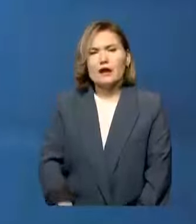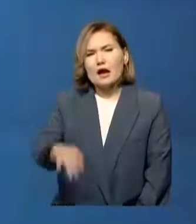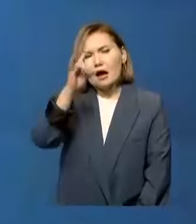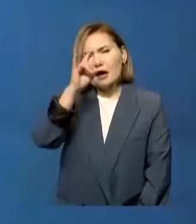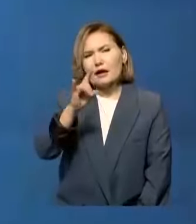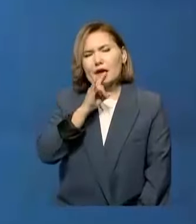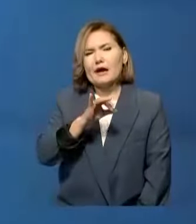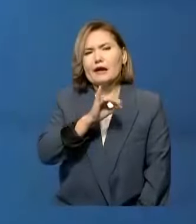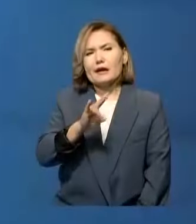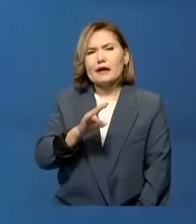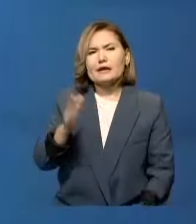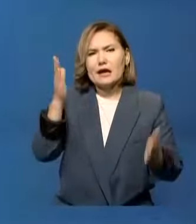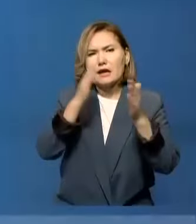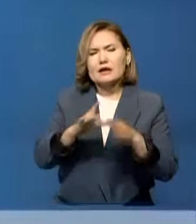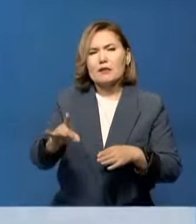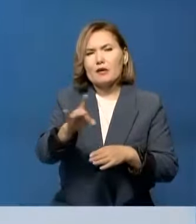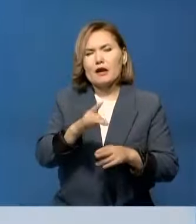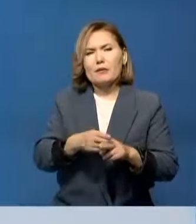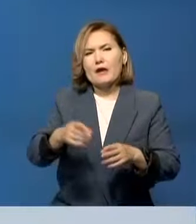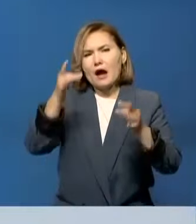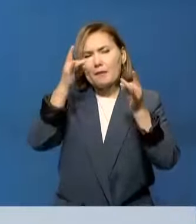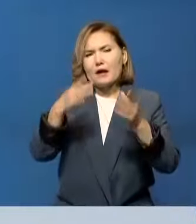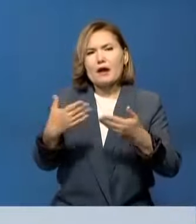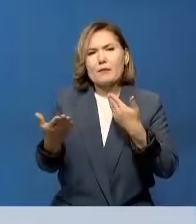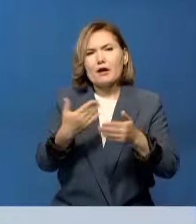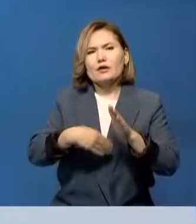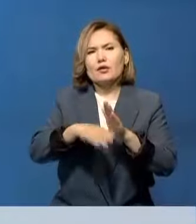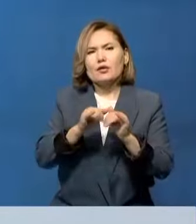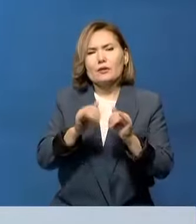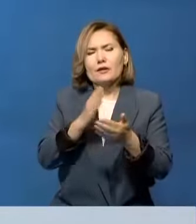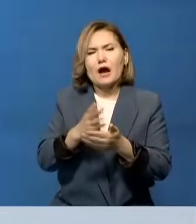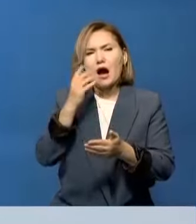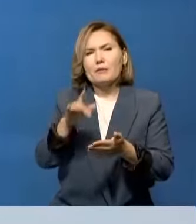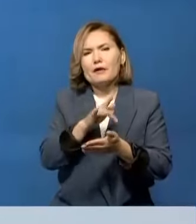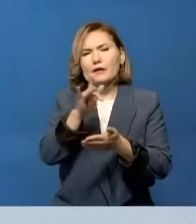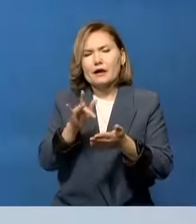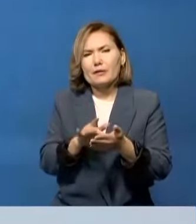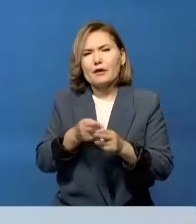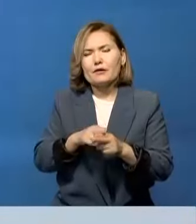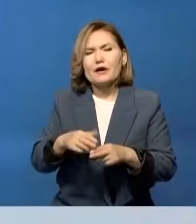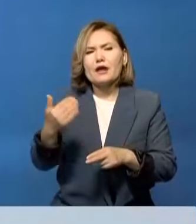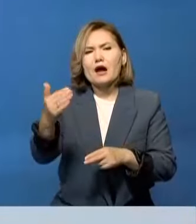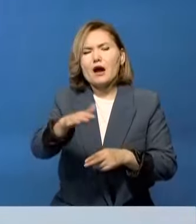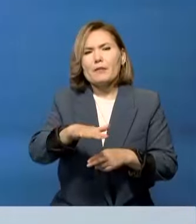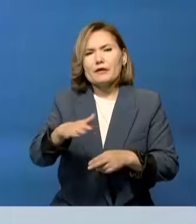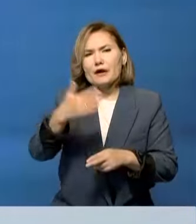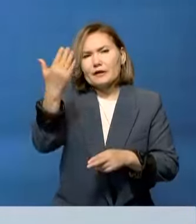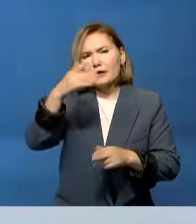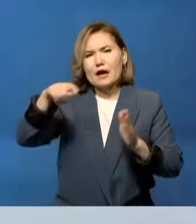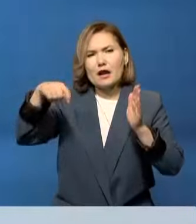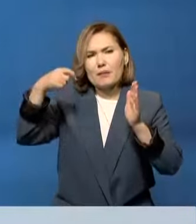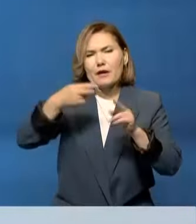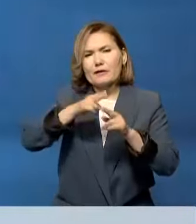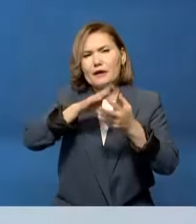Қазақстан мен Иран Ислам Республикасы арасындағы мәдени қарым-қатынас дам келеді. Алматыдағы кинопарк 11 IMAX Есентай